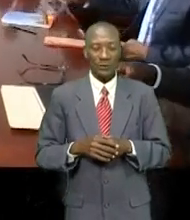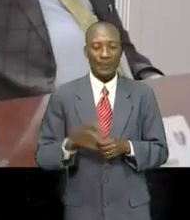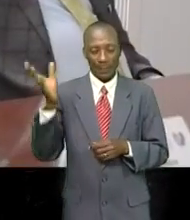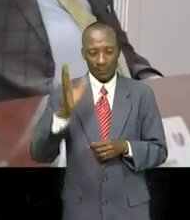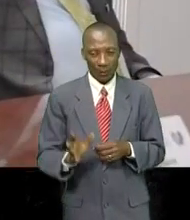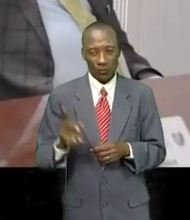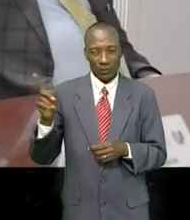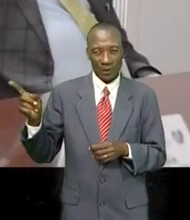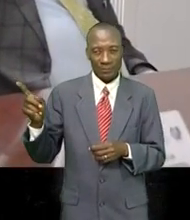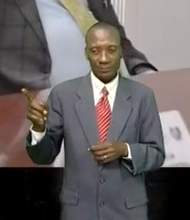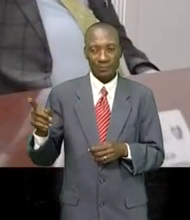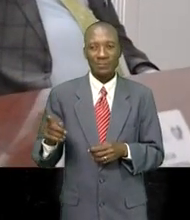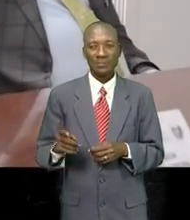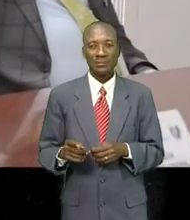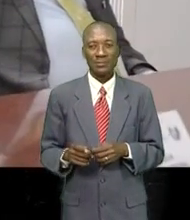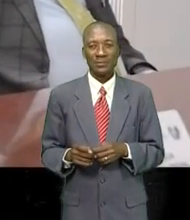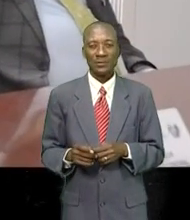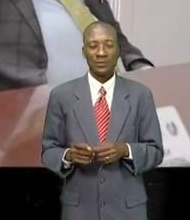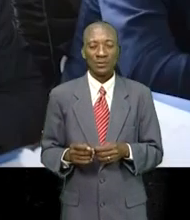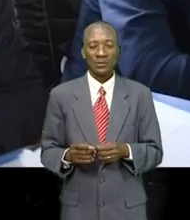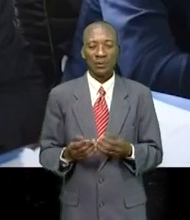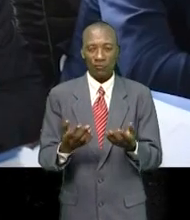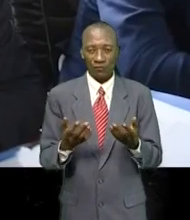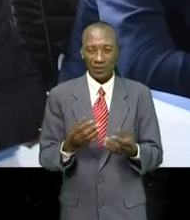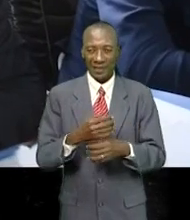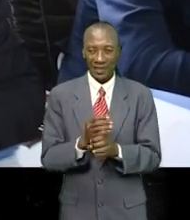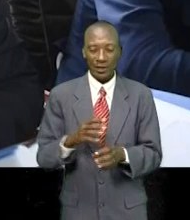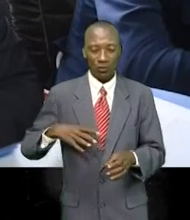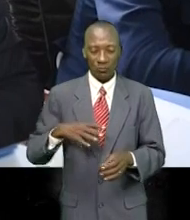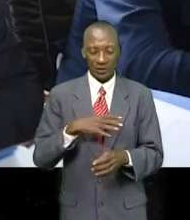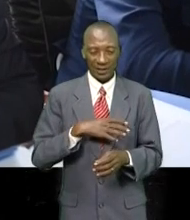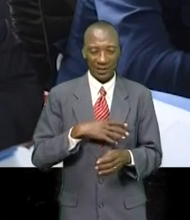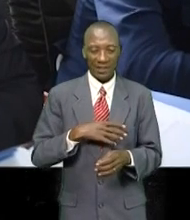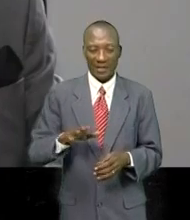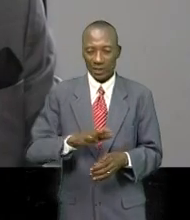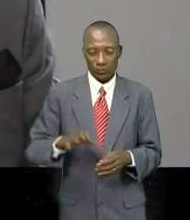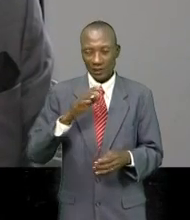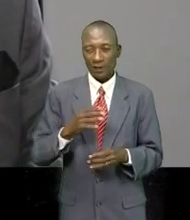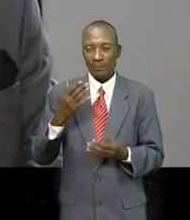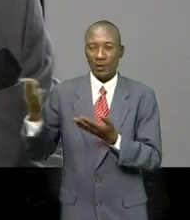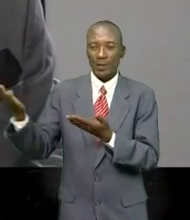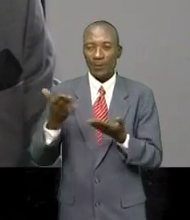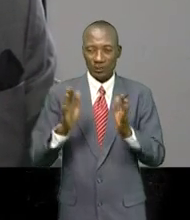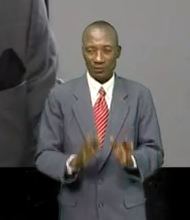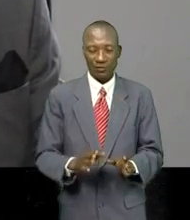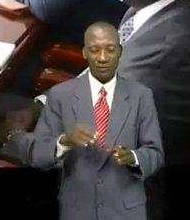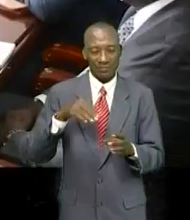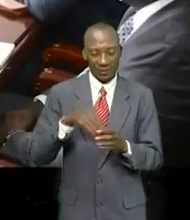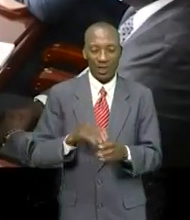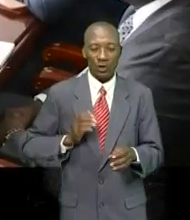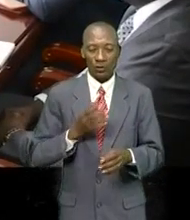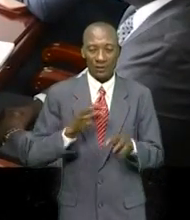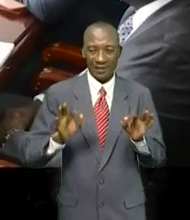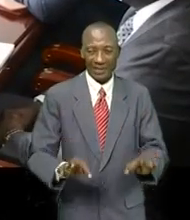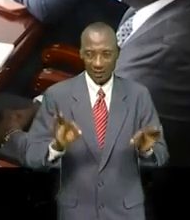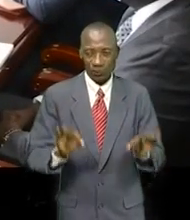la création du comité professionnel des importateurs sur son territoire. La conformité à cette démarche passait par les